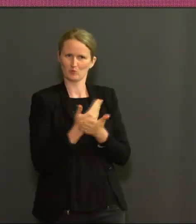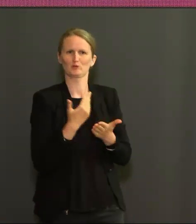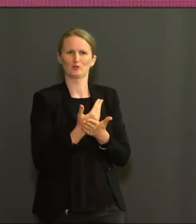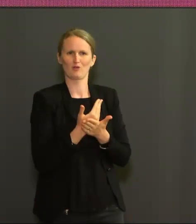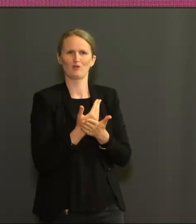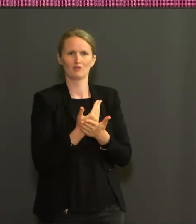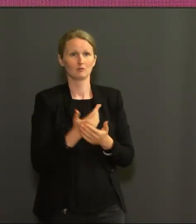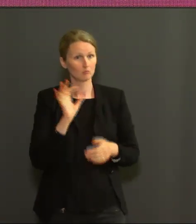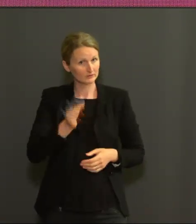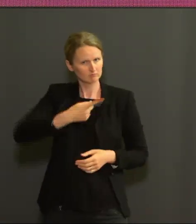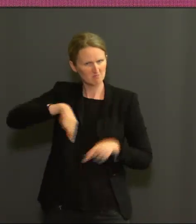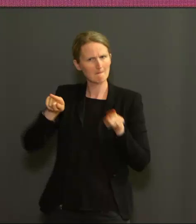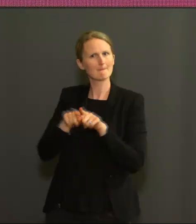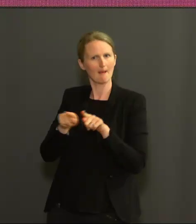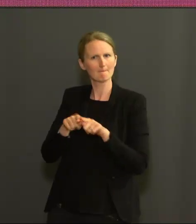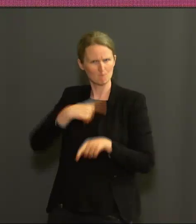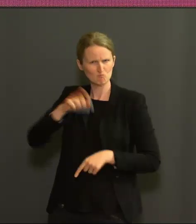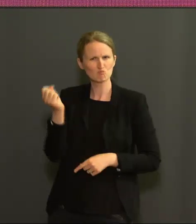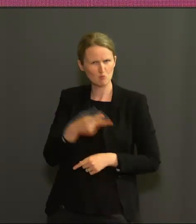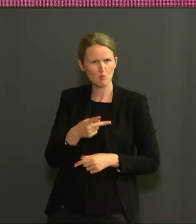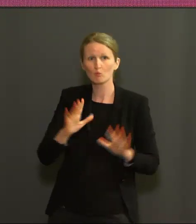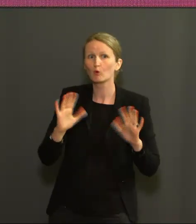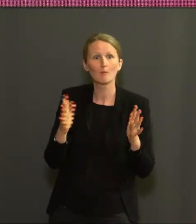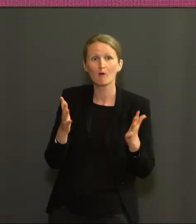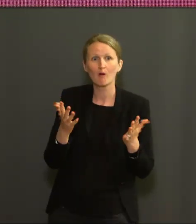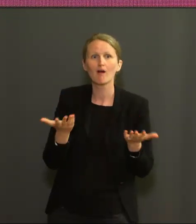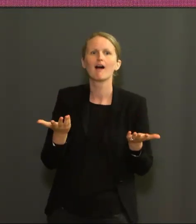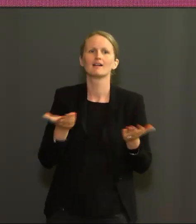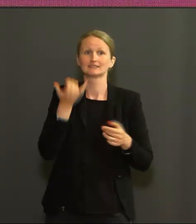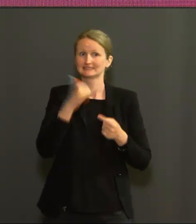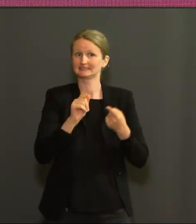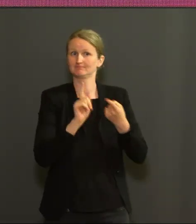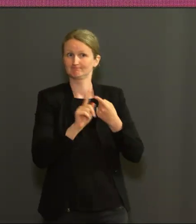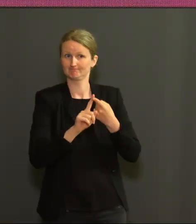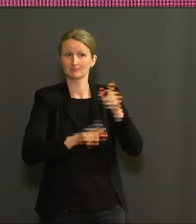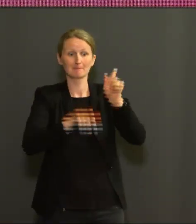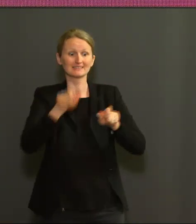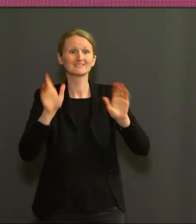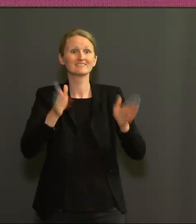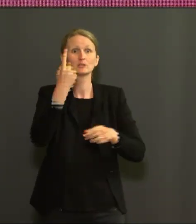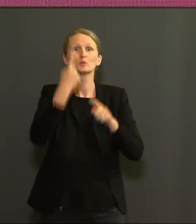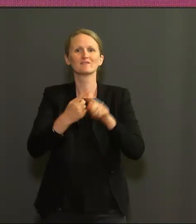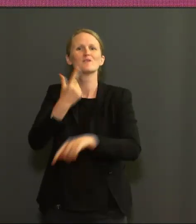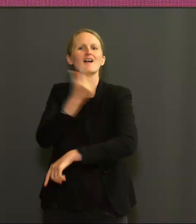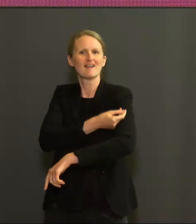a reçu une première dose reçoive bien sa seconde injection.